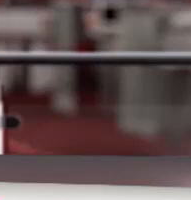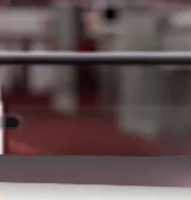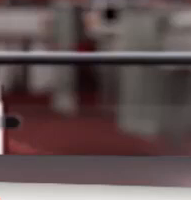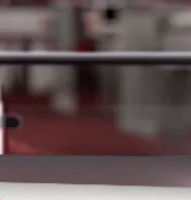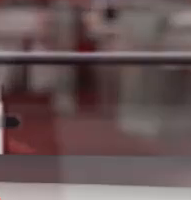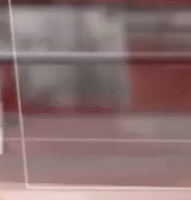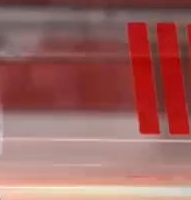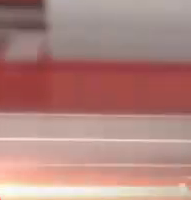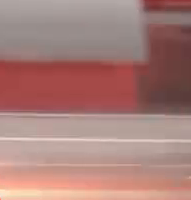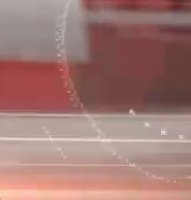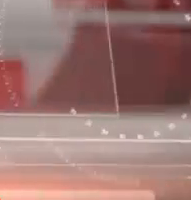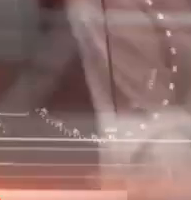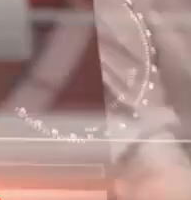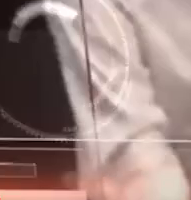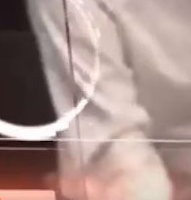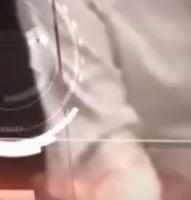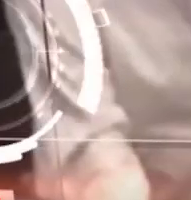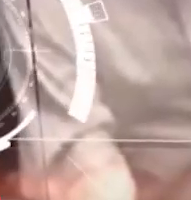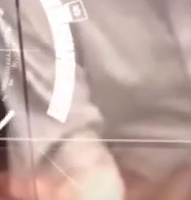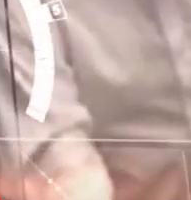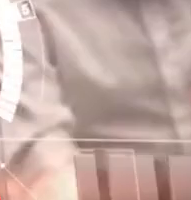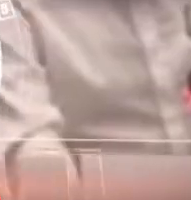செய்திகள்.